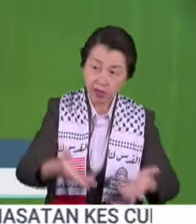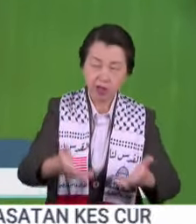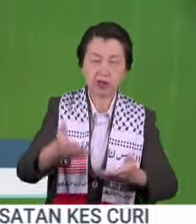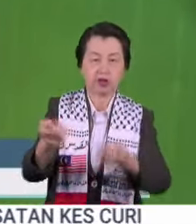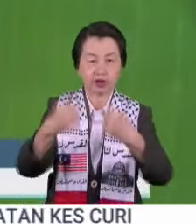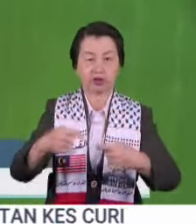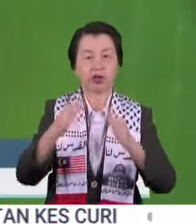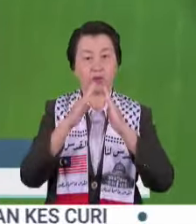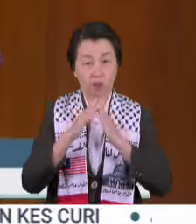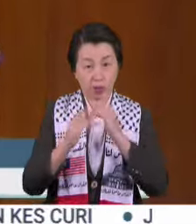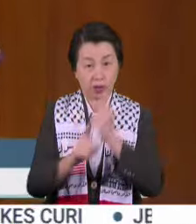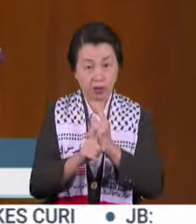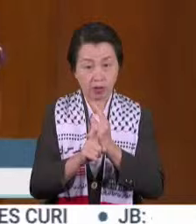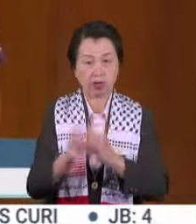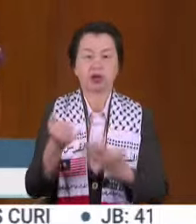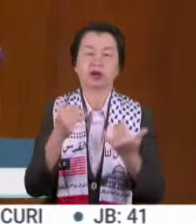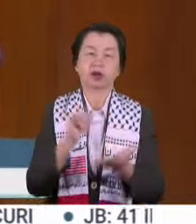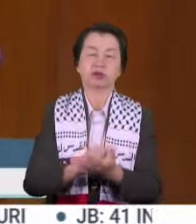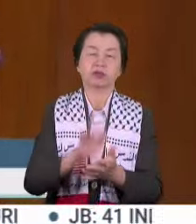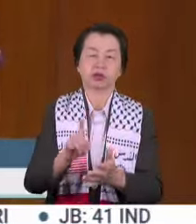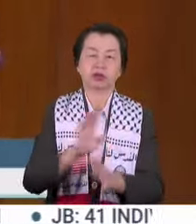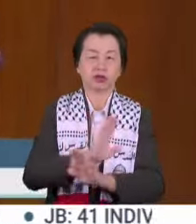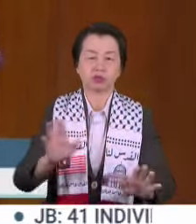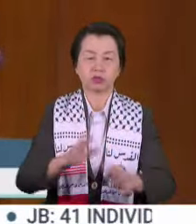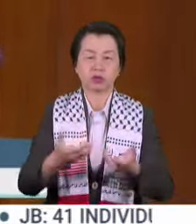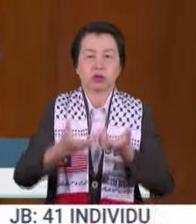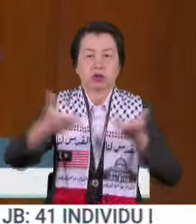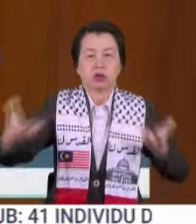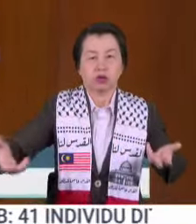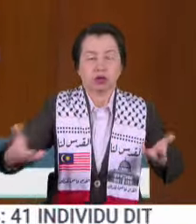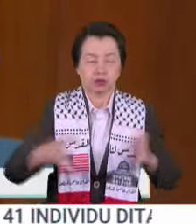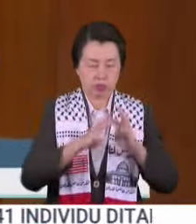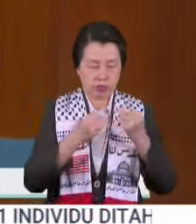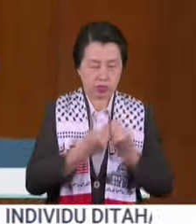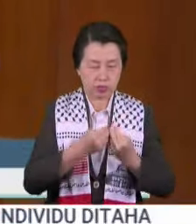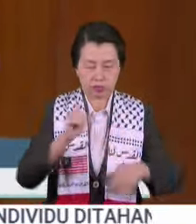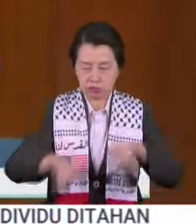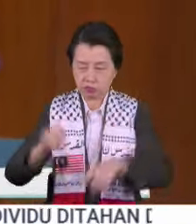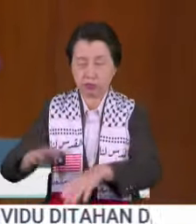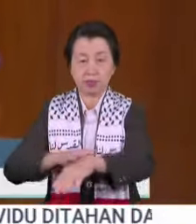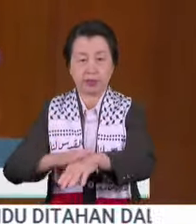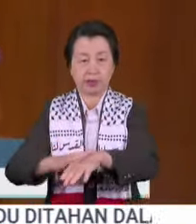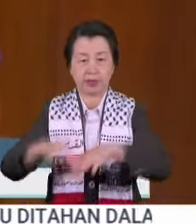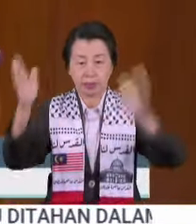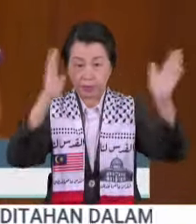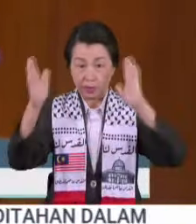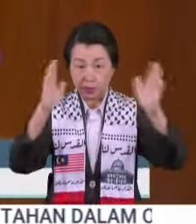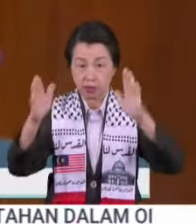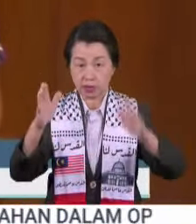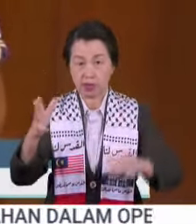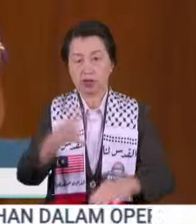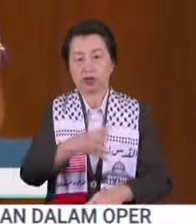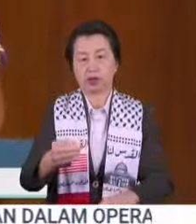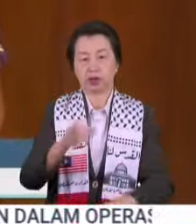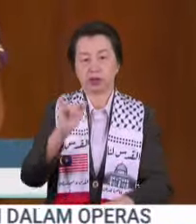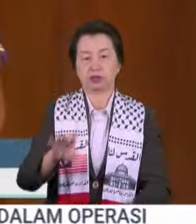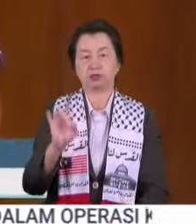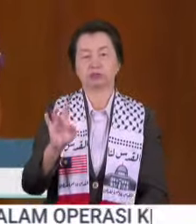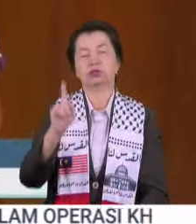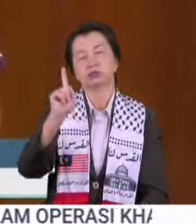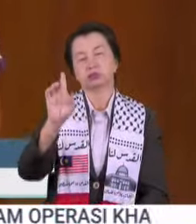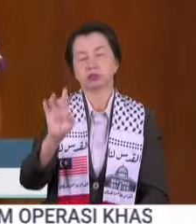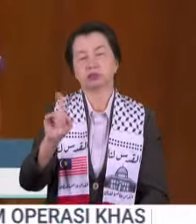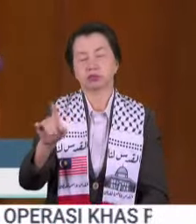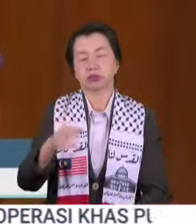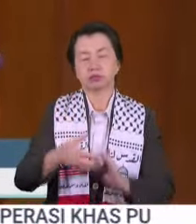yang datang berziarah namun itu bukanlah satu pemisah bagi masyarakat berbilang kaum di negara ini malah Ia merupakan